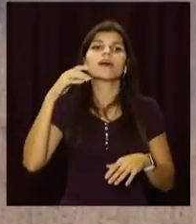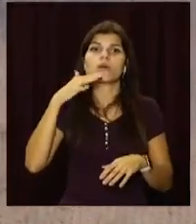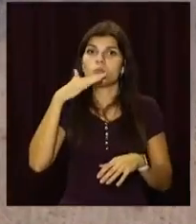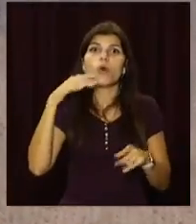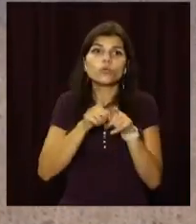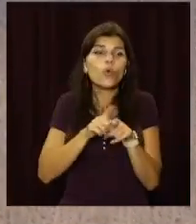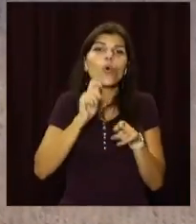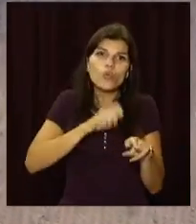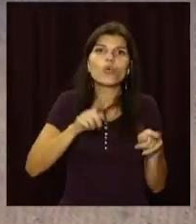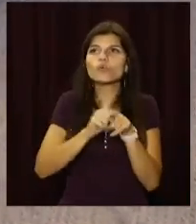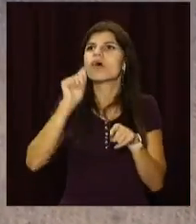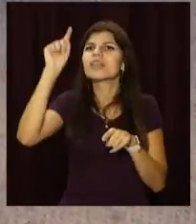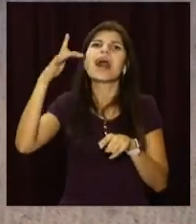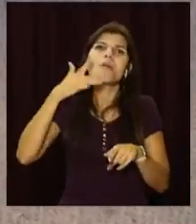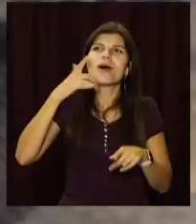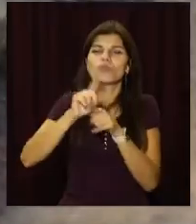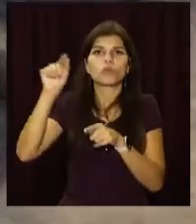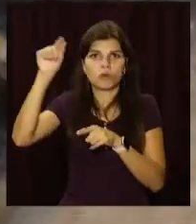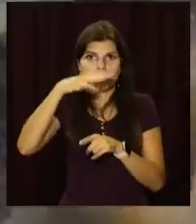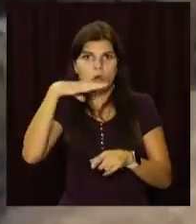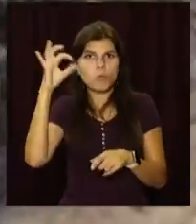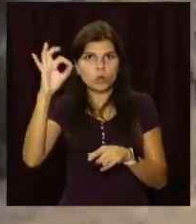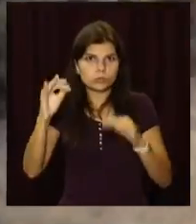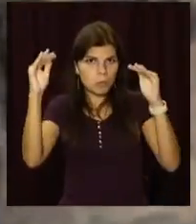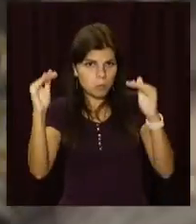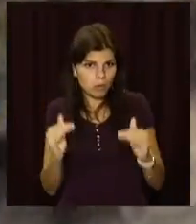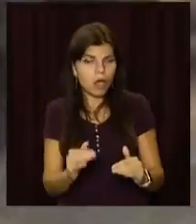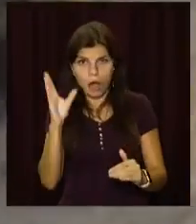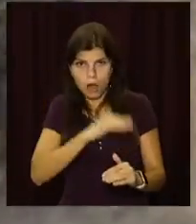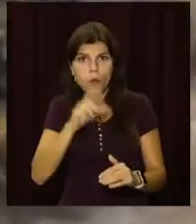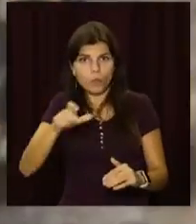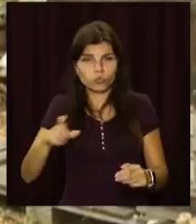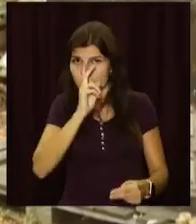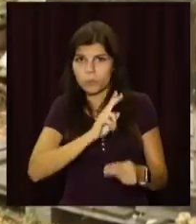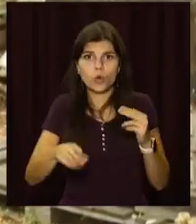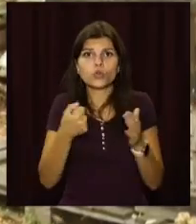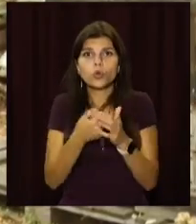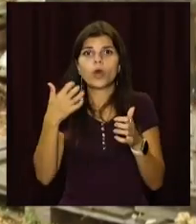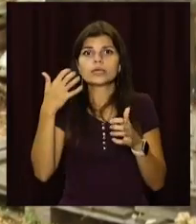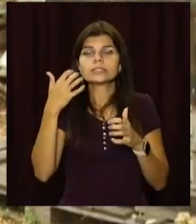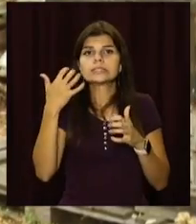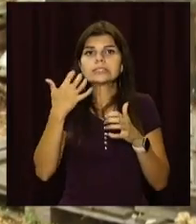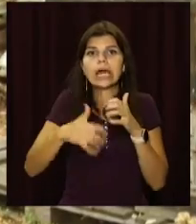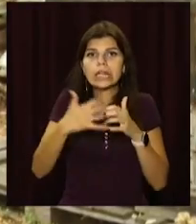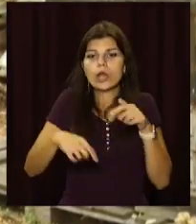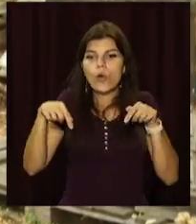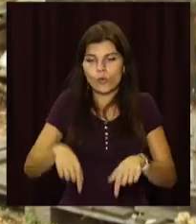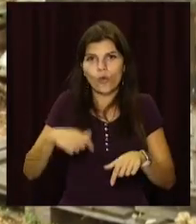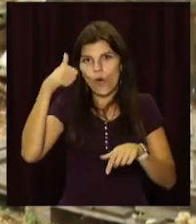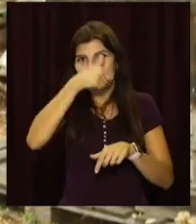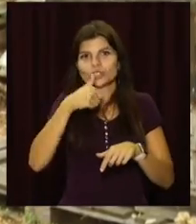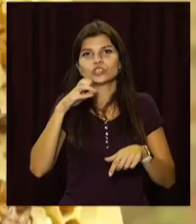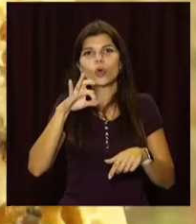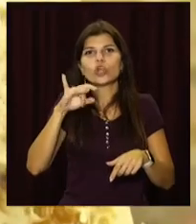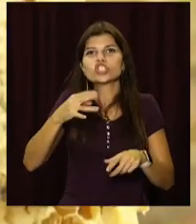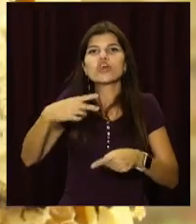на 50-60%. І за прогнозами, людство може їх повністю втратити вже до середини цього сторіччя. Вікторія Вахрушина,